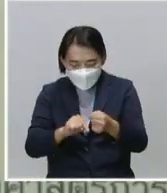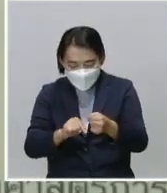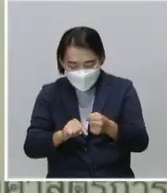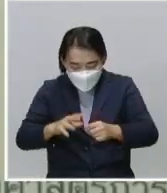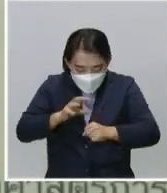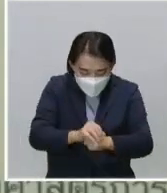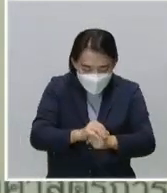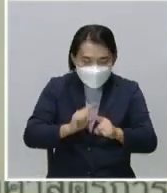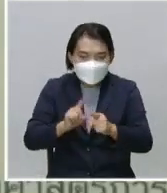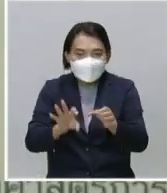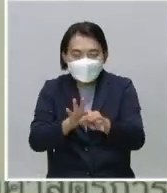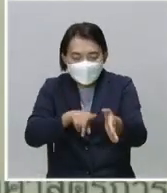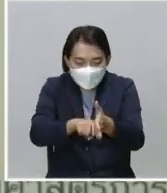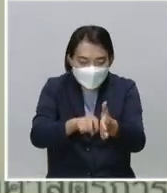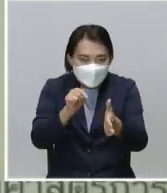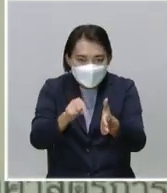จจุบันหรืออัลฟาน